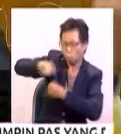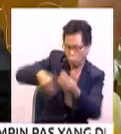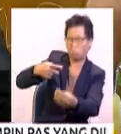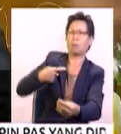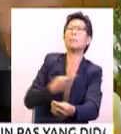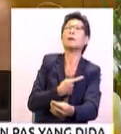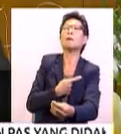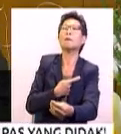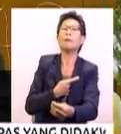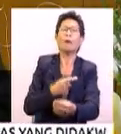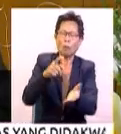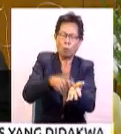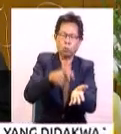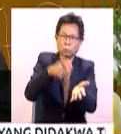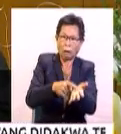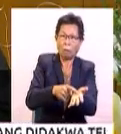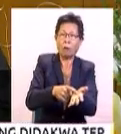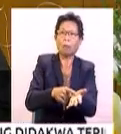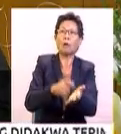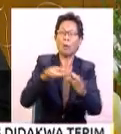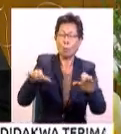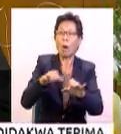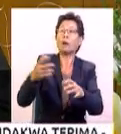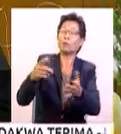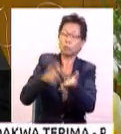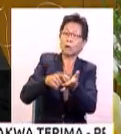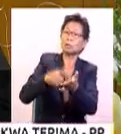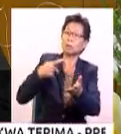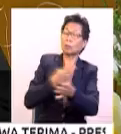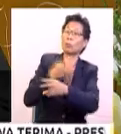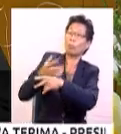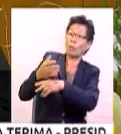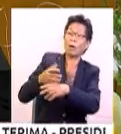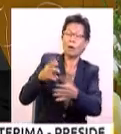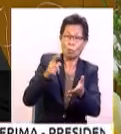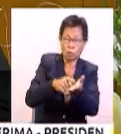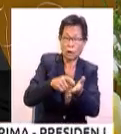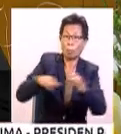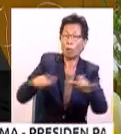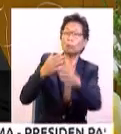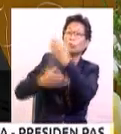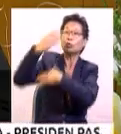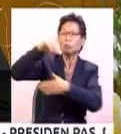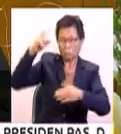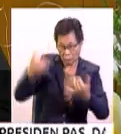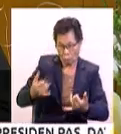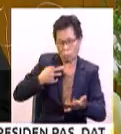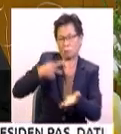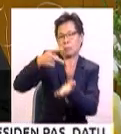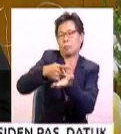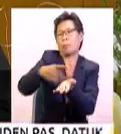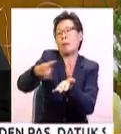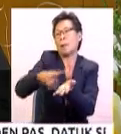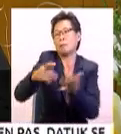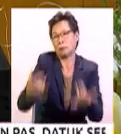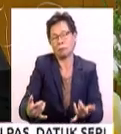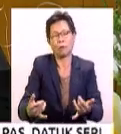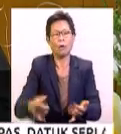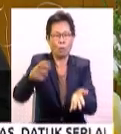dibuat dahulu perlu dibayar sekarang. Dan sebab itu saya sebut tadi, sekiranya tidak disusun semula, sebagai contoh, hutang pada tahun ini